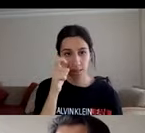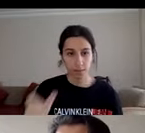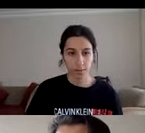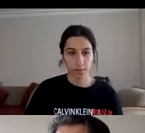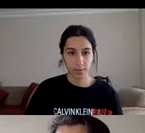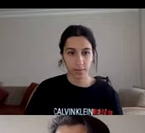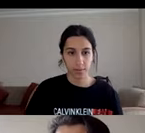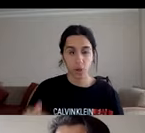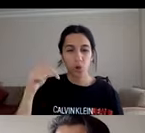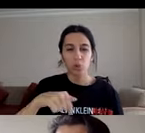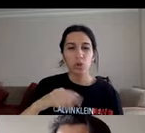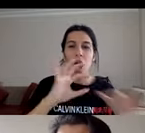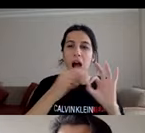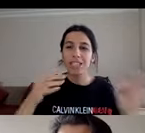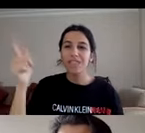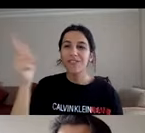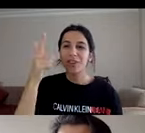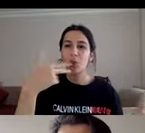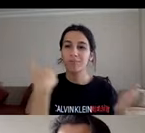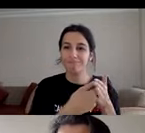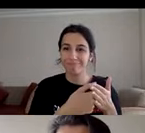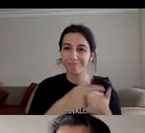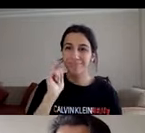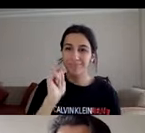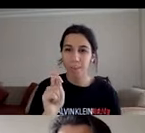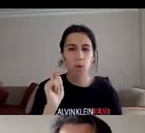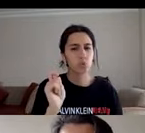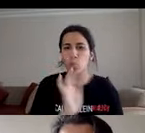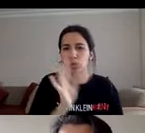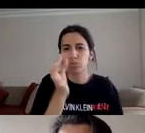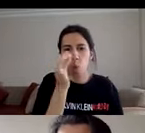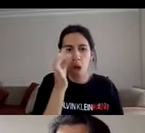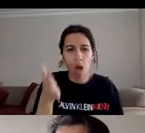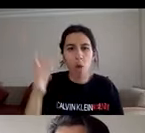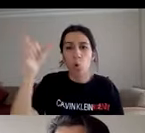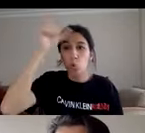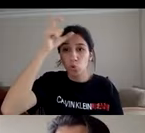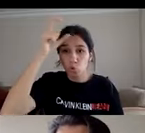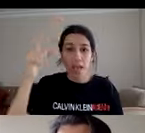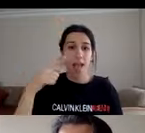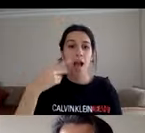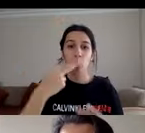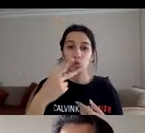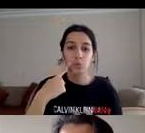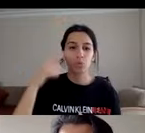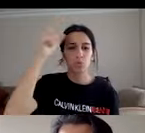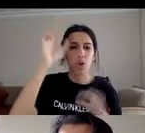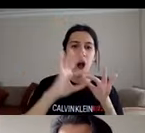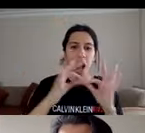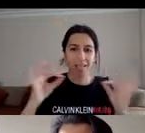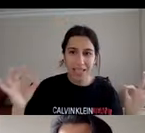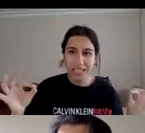bugün altyazıları videolara entegre etmek hiç de zor değil. Türkçe içeriklere Türkçe altyazı, bu ülkede